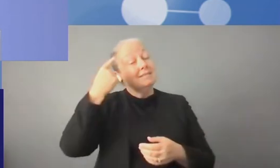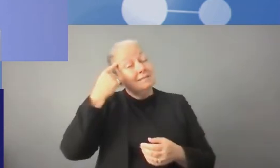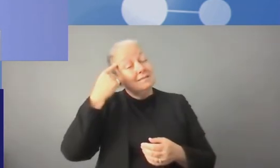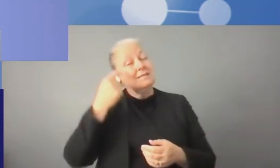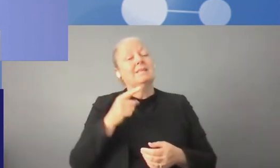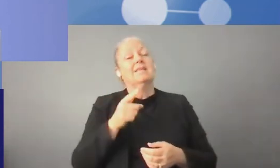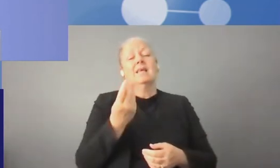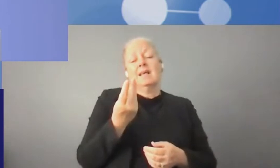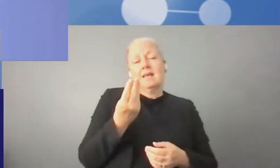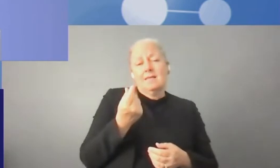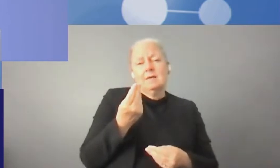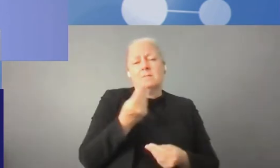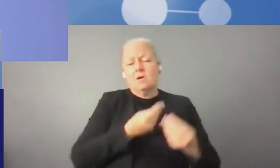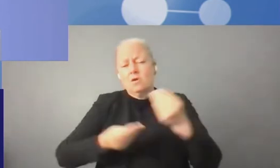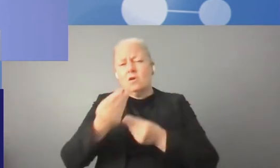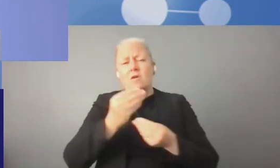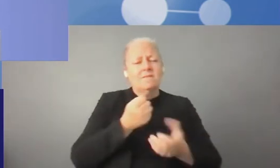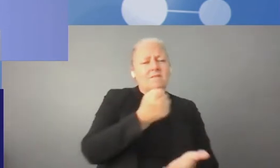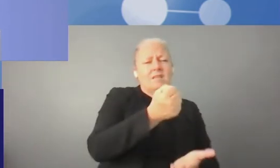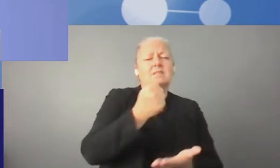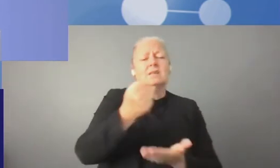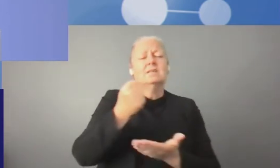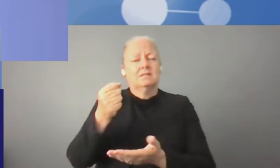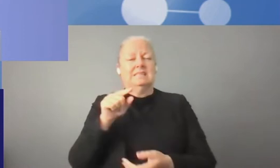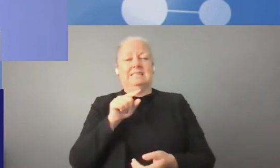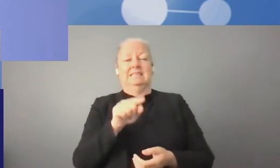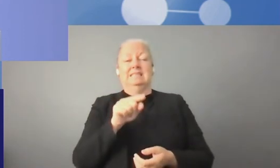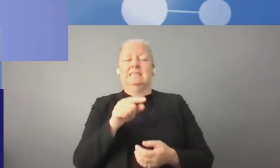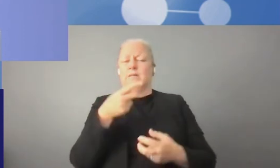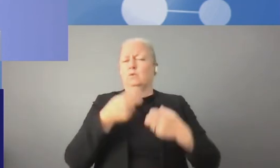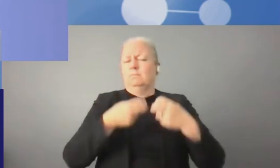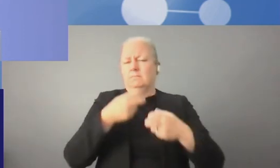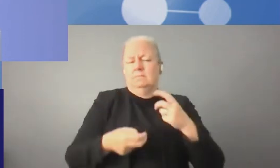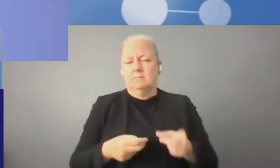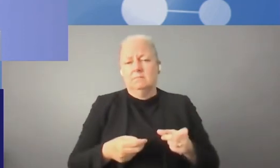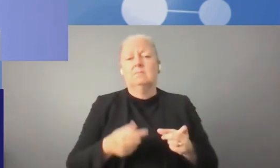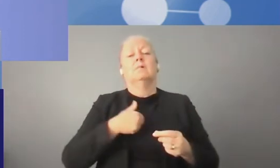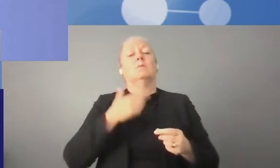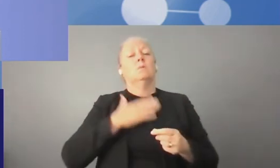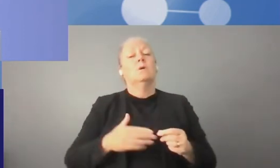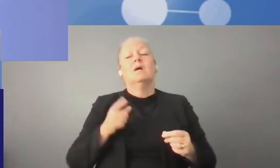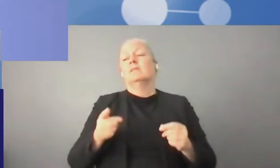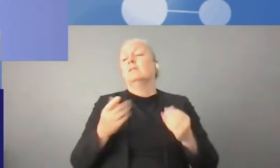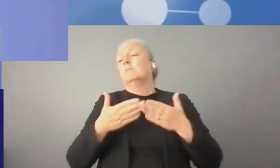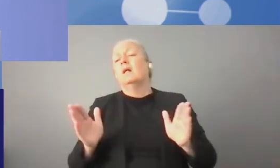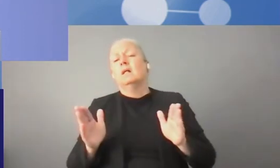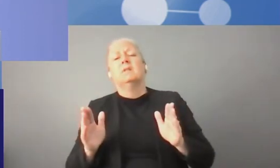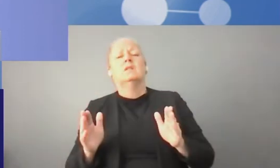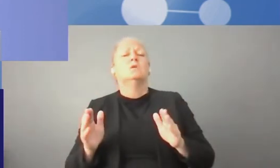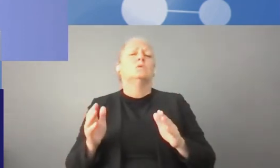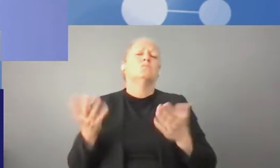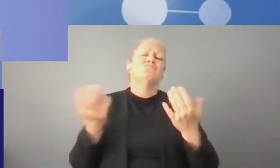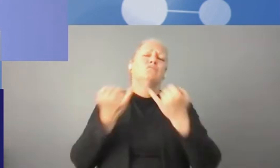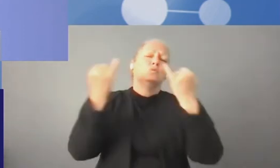的参与或者融资。实际上，这是一些经济方面的问题。我们在法